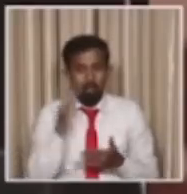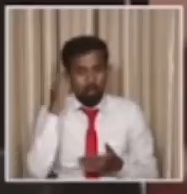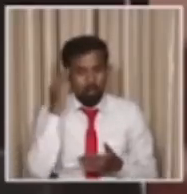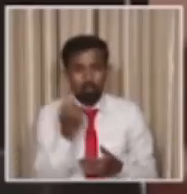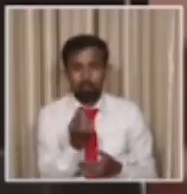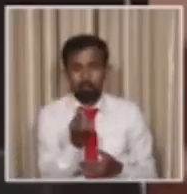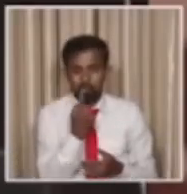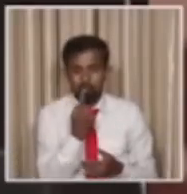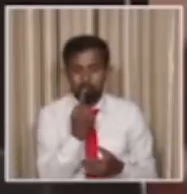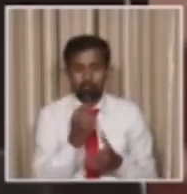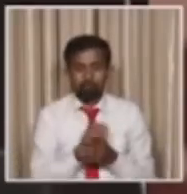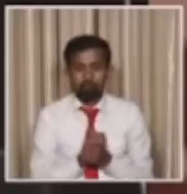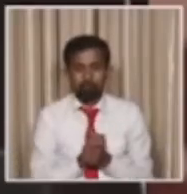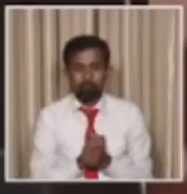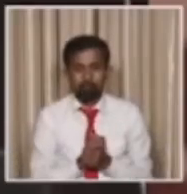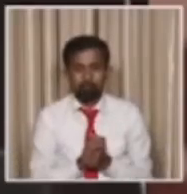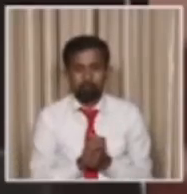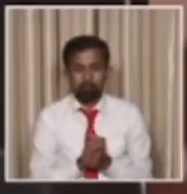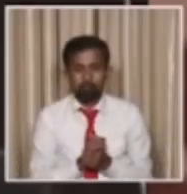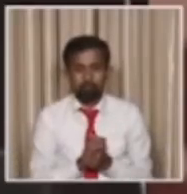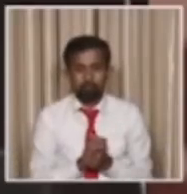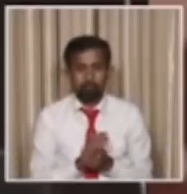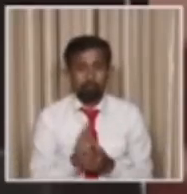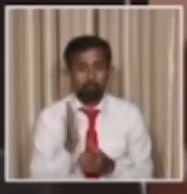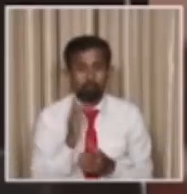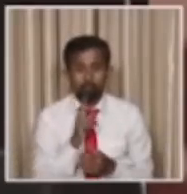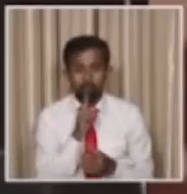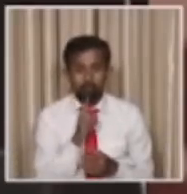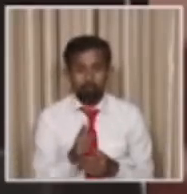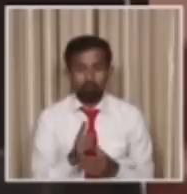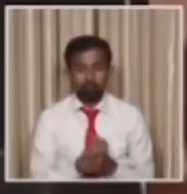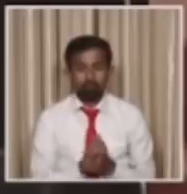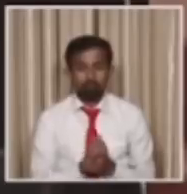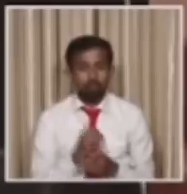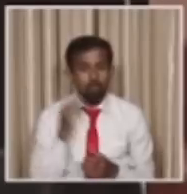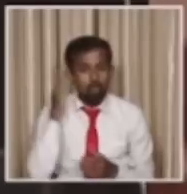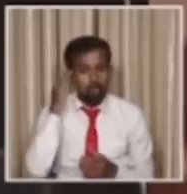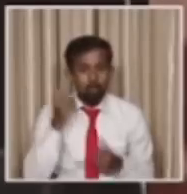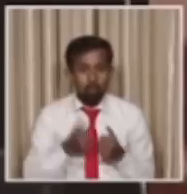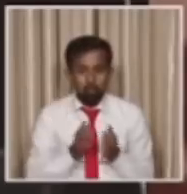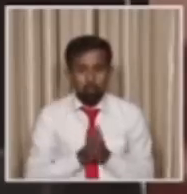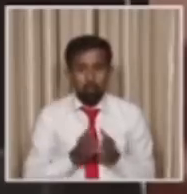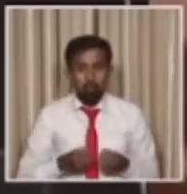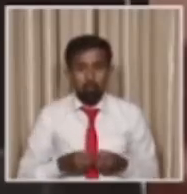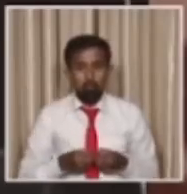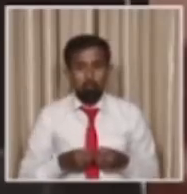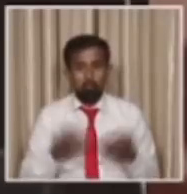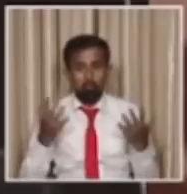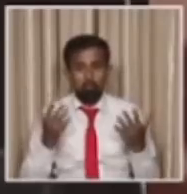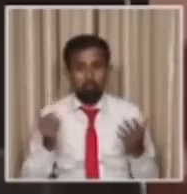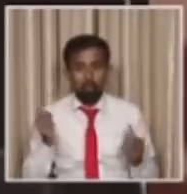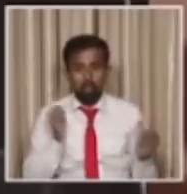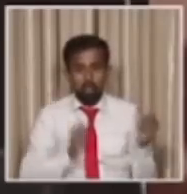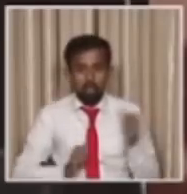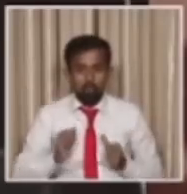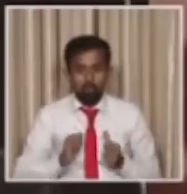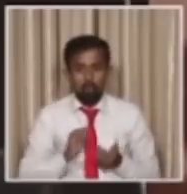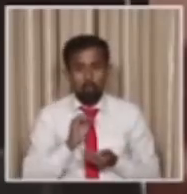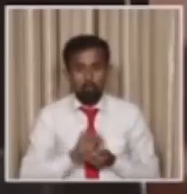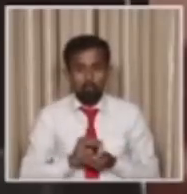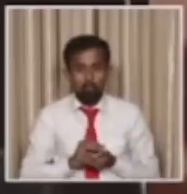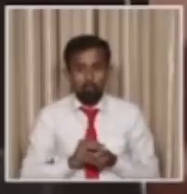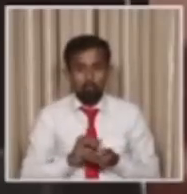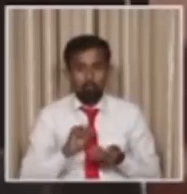තිබුණා. දැන් ඒකත් මම විශේෂයෙන් කියන්න ඕනේ, ඇය මරාගෙන මැරෙන ඇඳුම් කට්ටලයක් ඇඳගෙන හිටපු